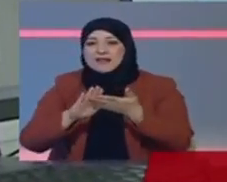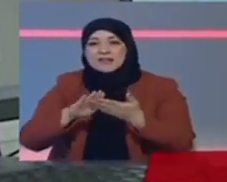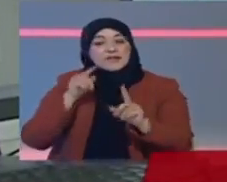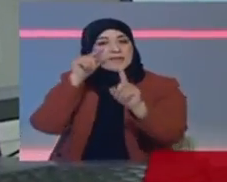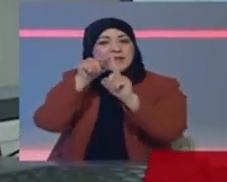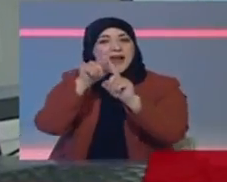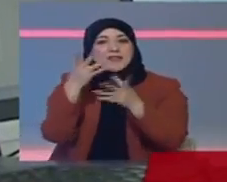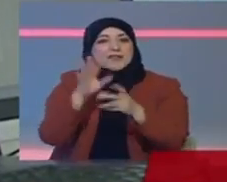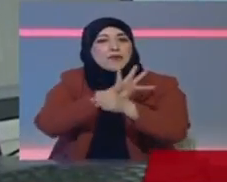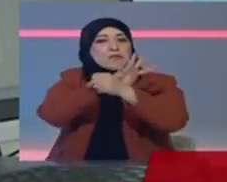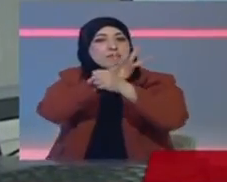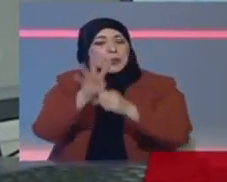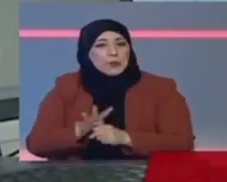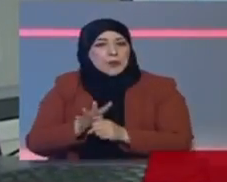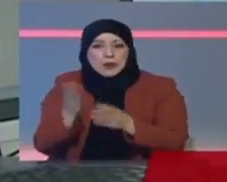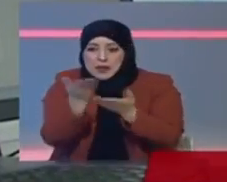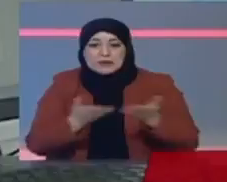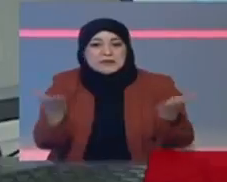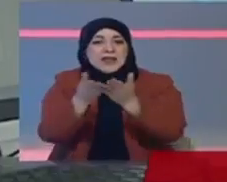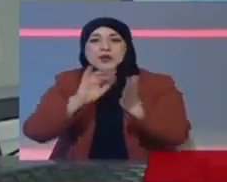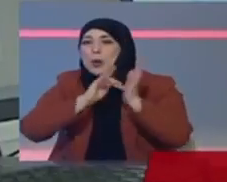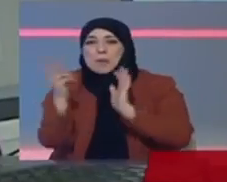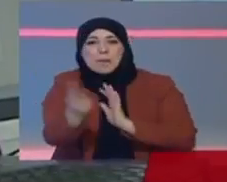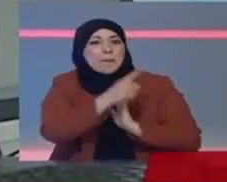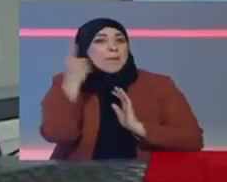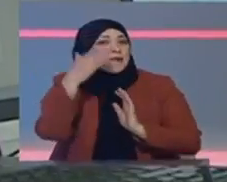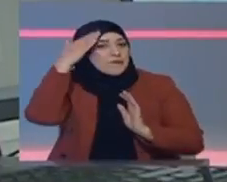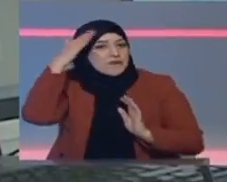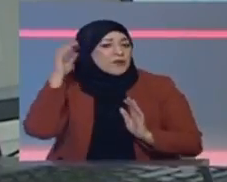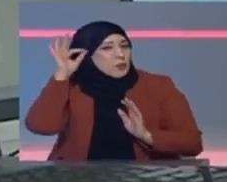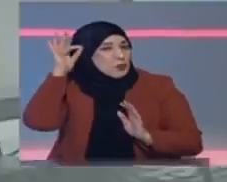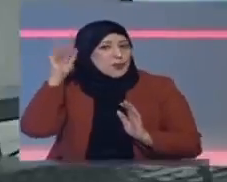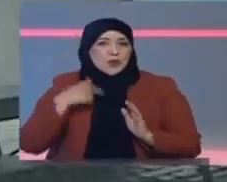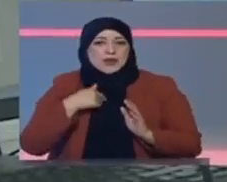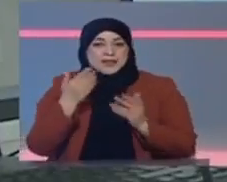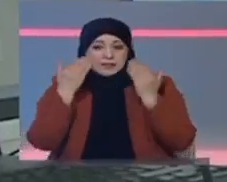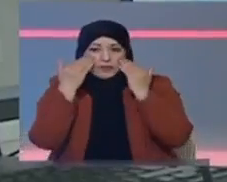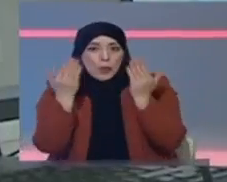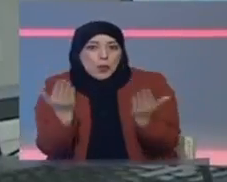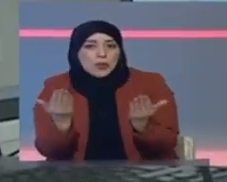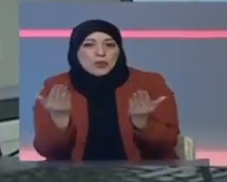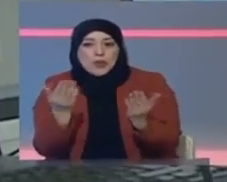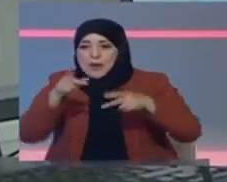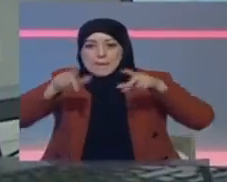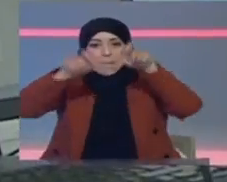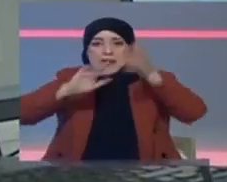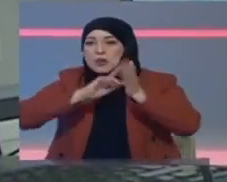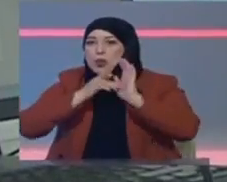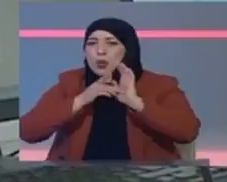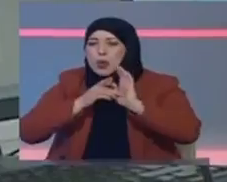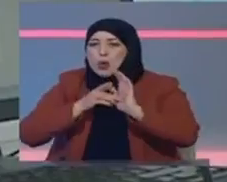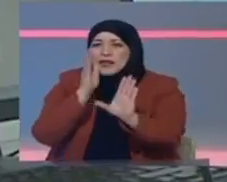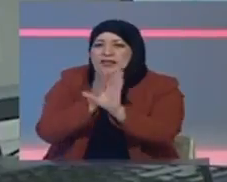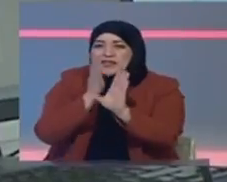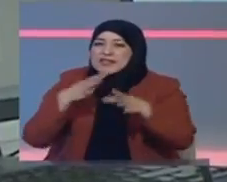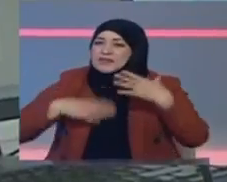الوضعيه ليش الساحه نفسيه تصورها تعيش في ضغط نفسي